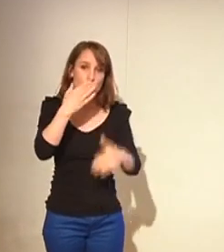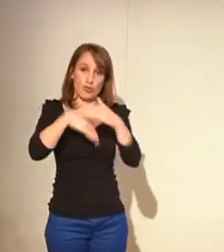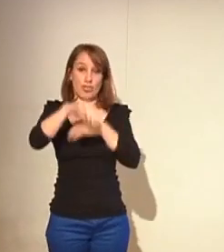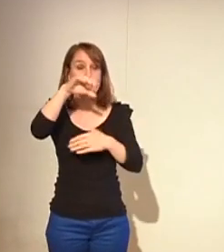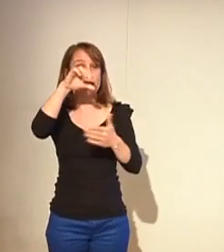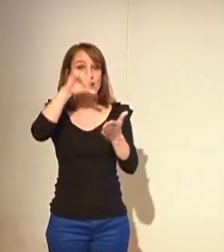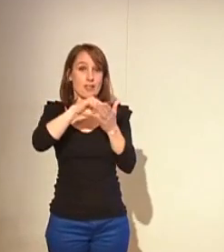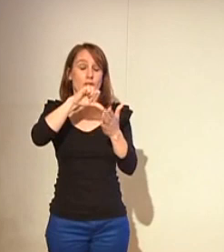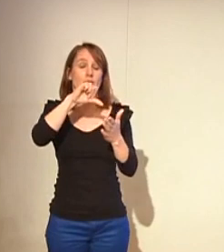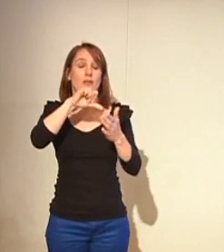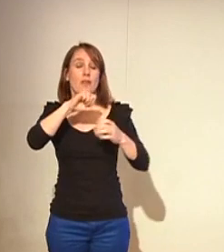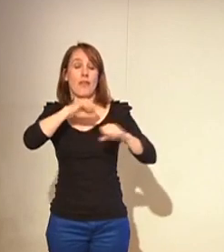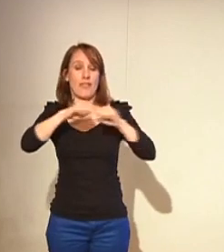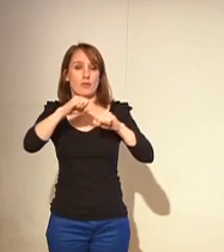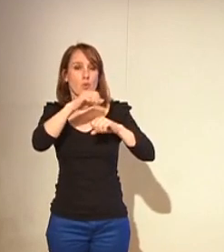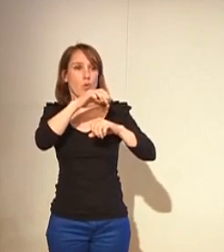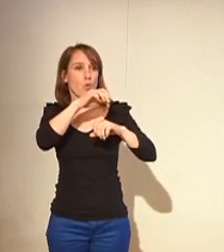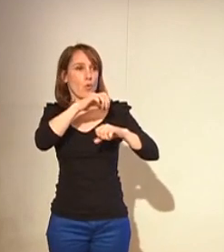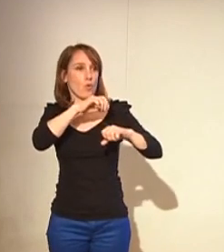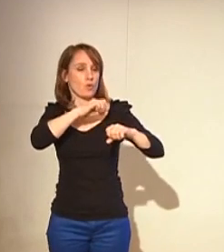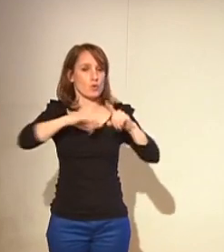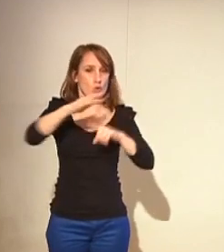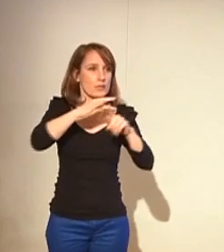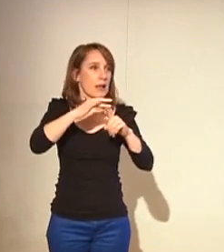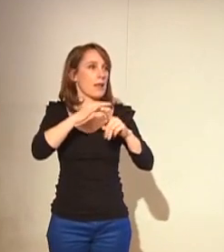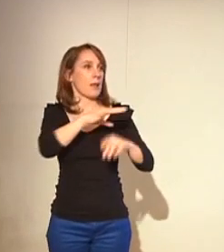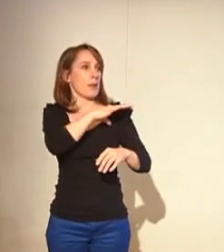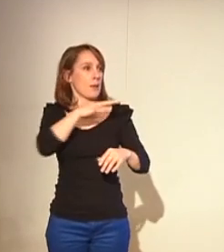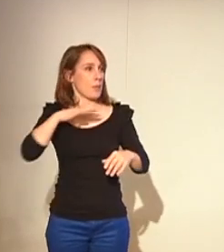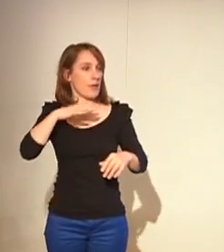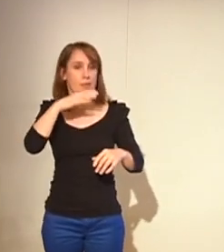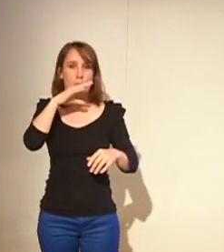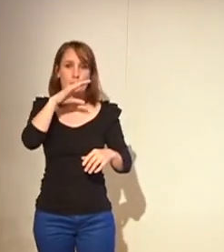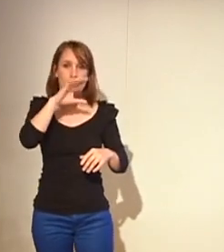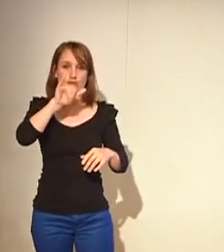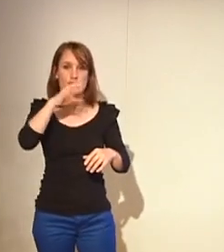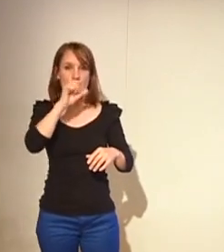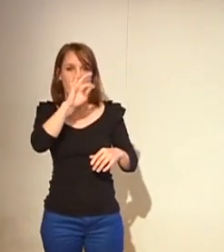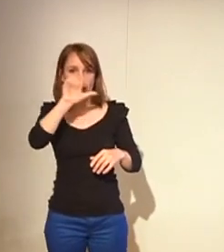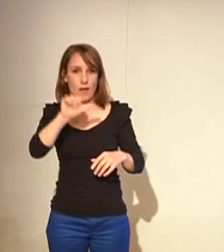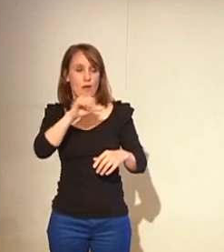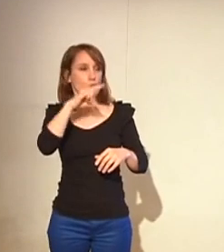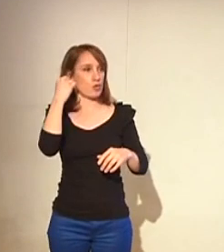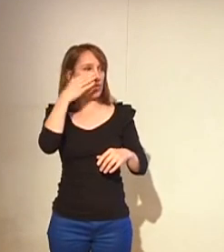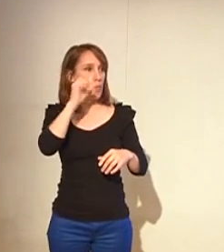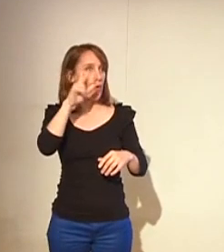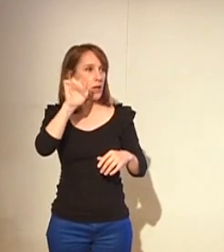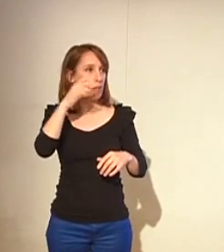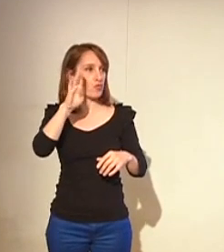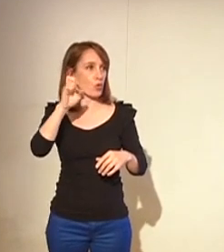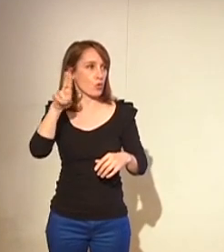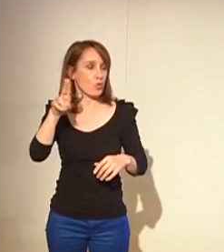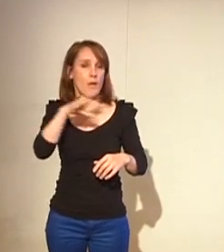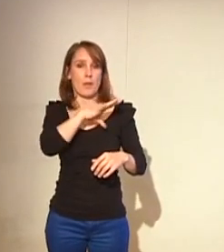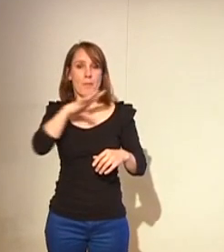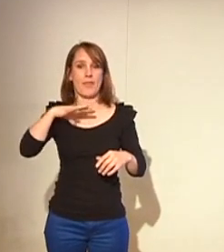Centre Communal d'Action Social madame Martin monsieur Denoyel madame Jaca monsieur Macré Monsieur monongaburu Madame Cap-de pont